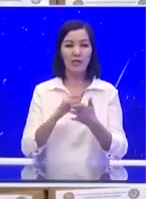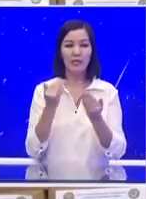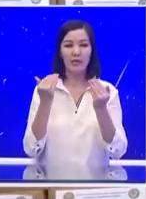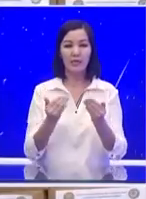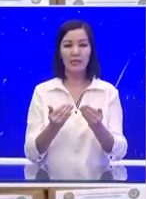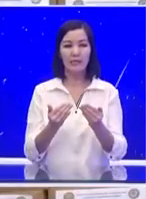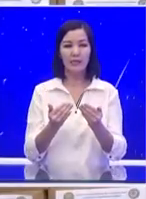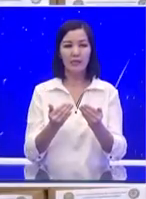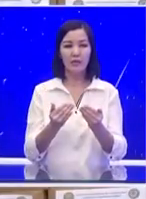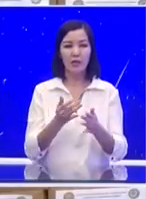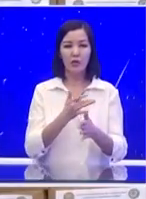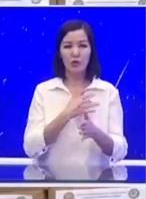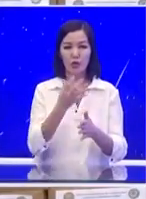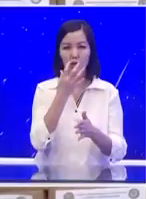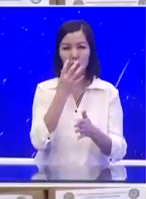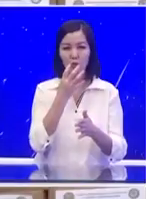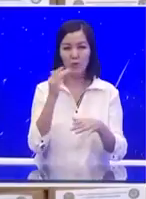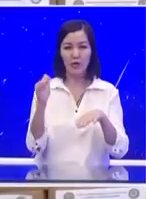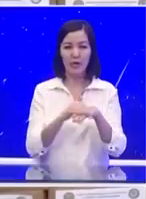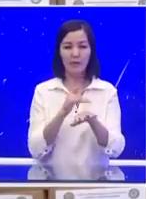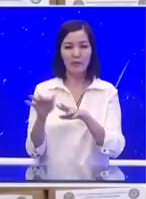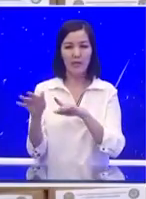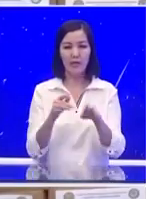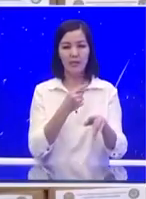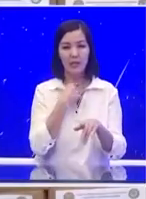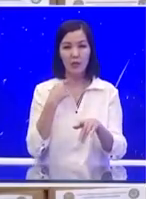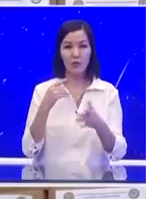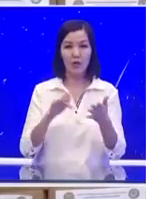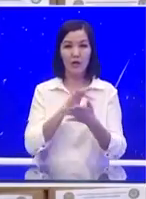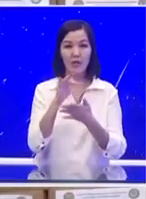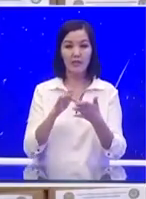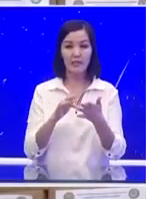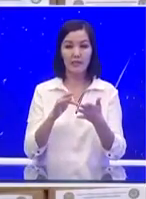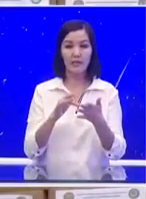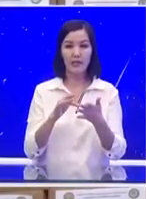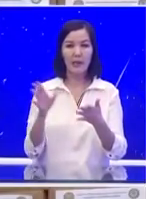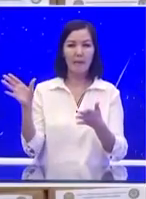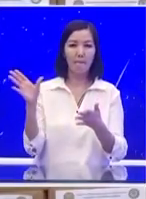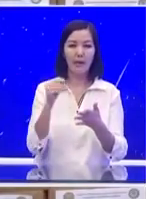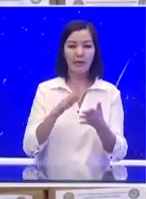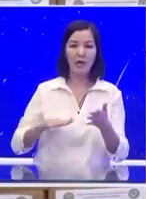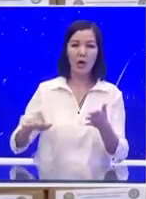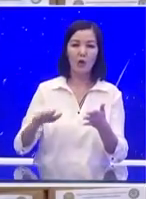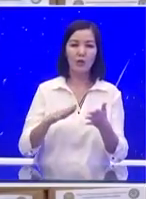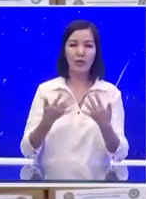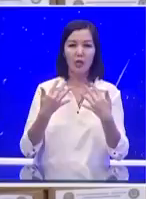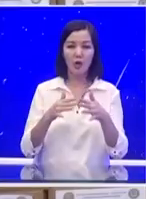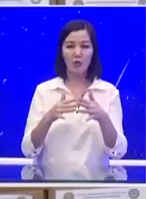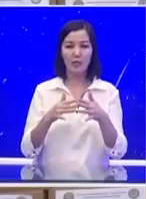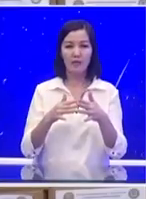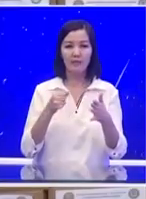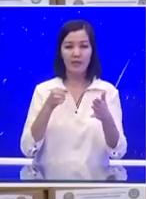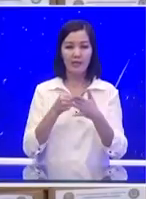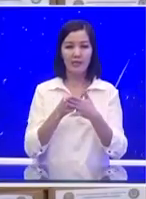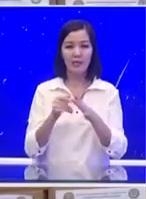жылуы қайырымдылық акциясы, бұл тек қана Талдықорған қаласында емес, бұл біздің бүкіл аудандарымызда, ауылдарымызға дейін